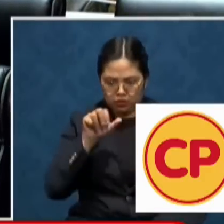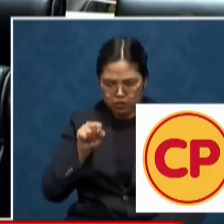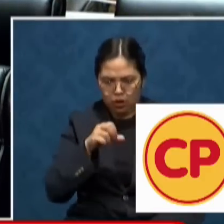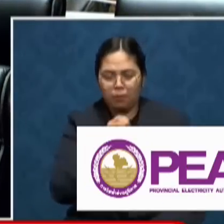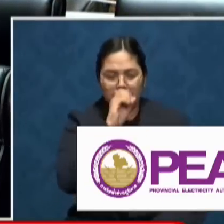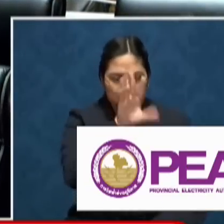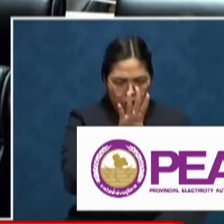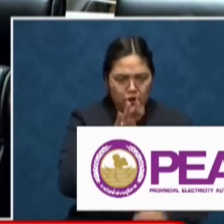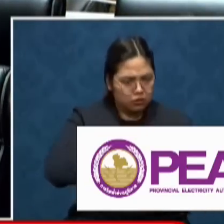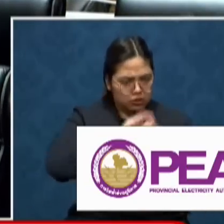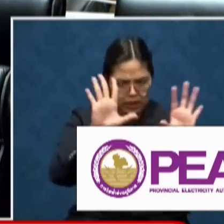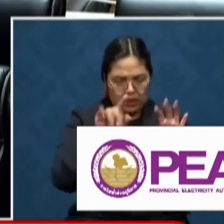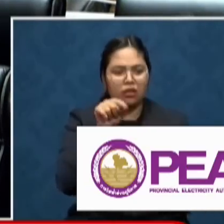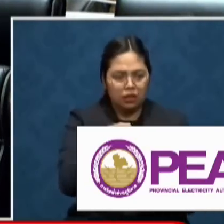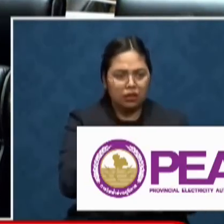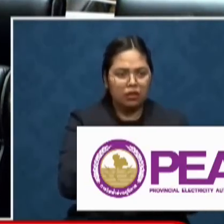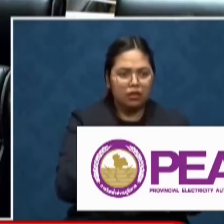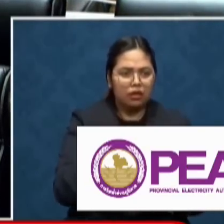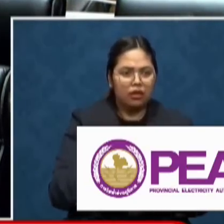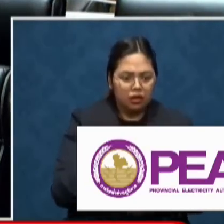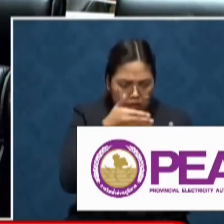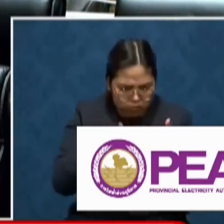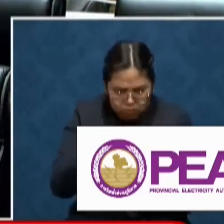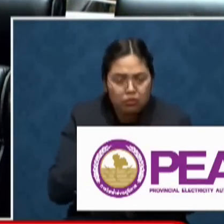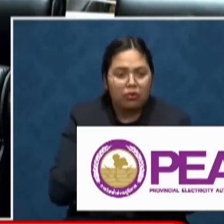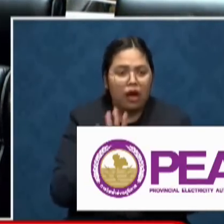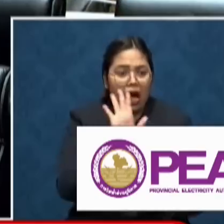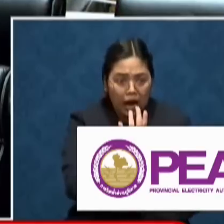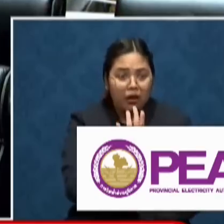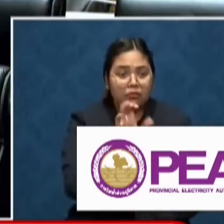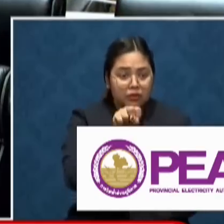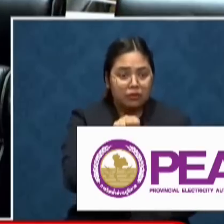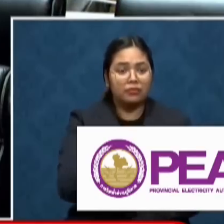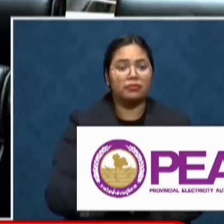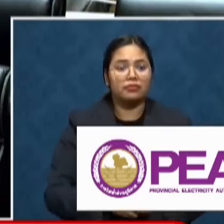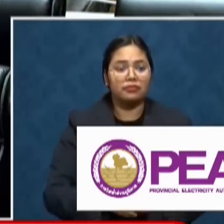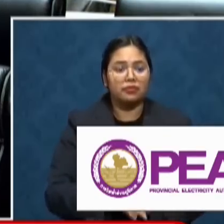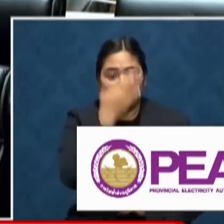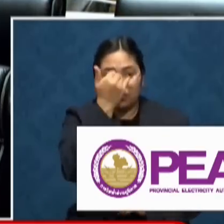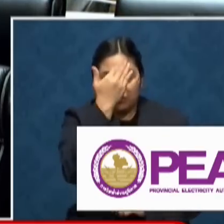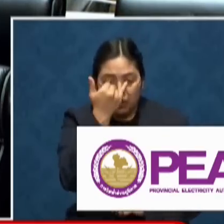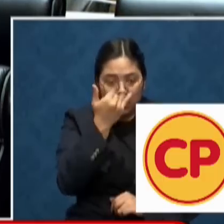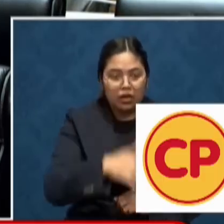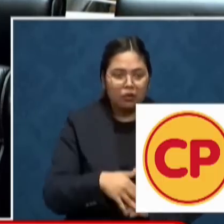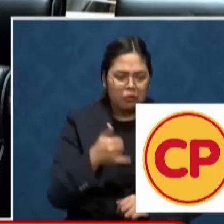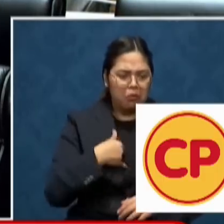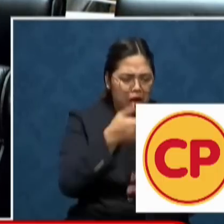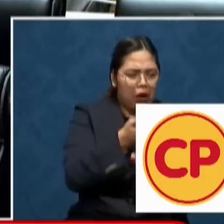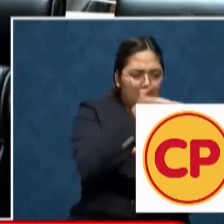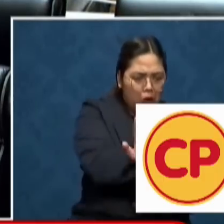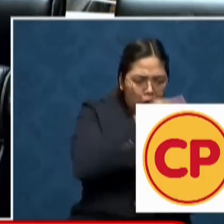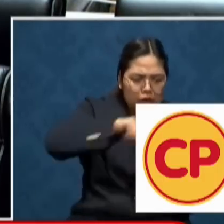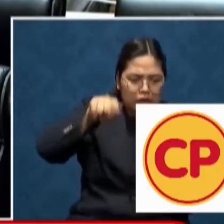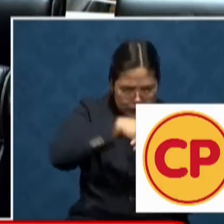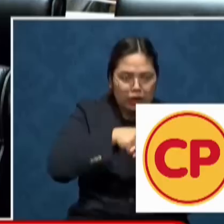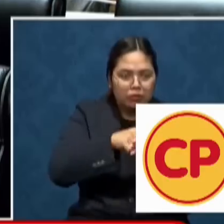ตอนหาเสียงเท่านั้นใช่ไหมขณะที่การประท้วงของสสขอนแก่นพรรคเพื่อไทยนั้นเนี่ยคุณวิโรจน์ก็ได้โต้ยัง